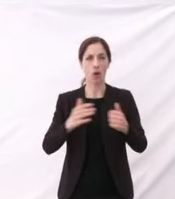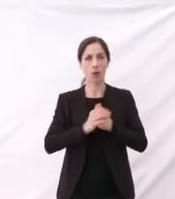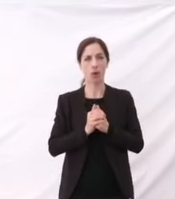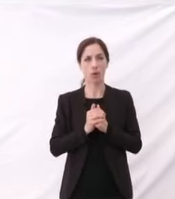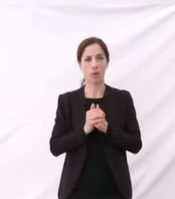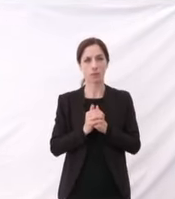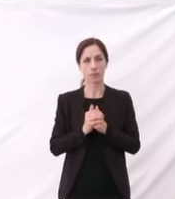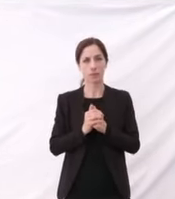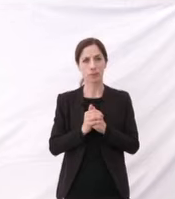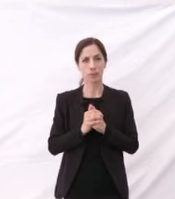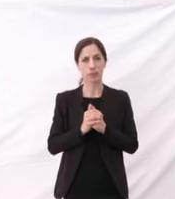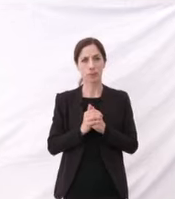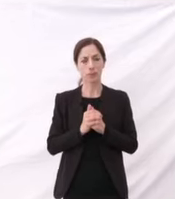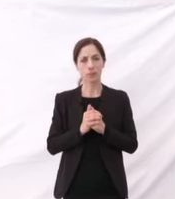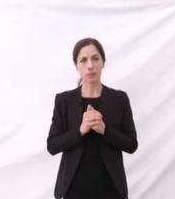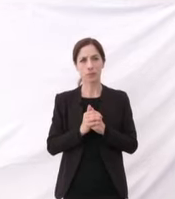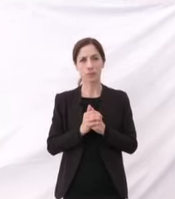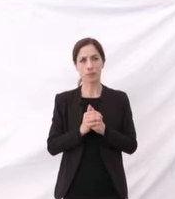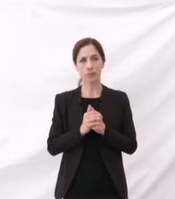Ma